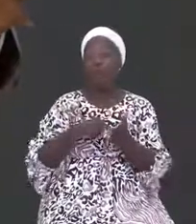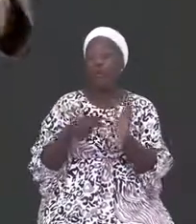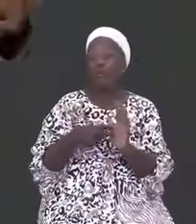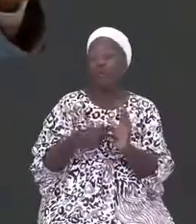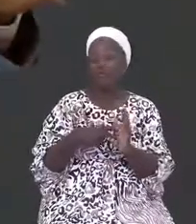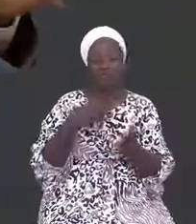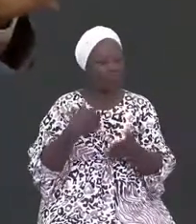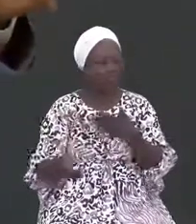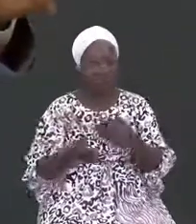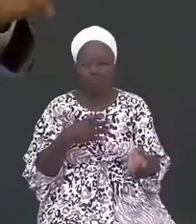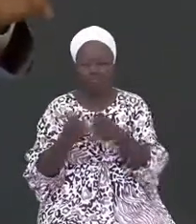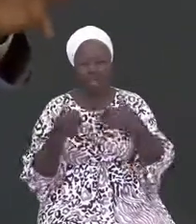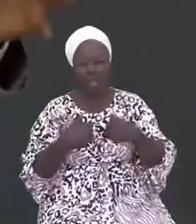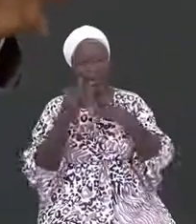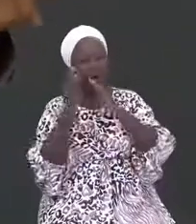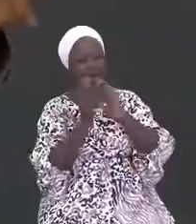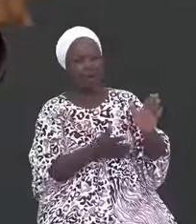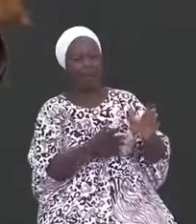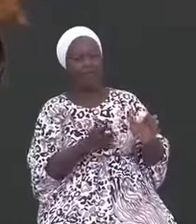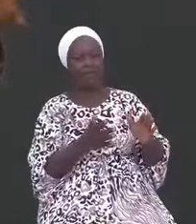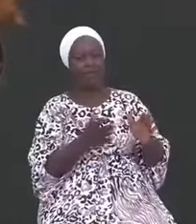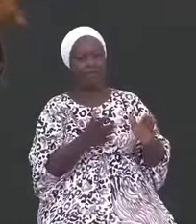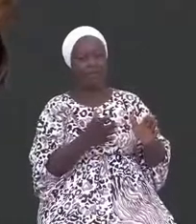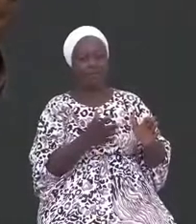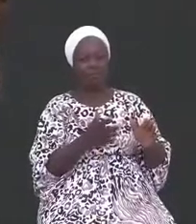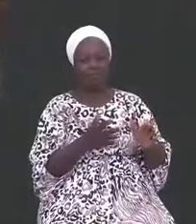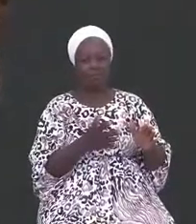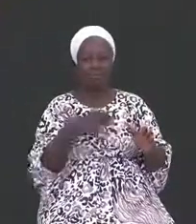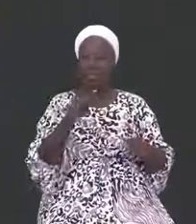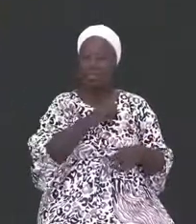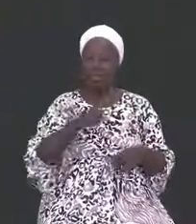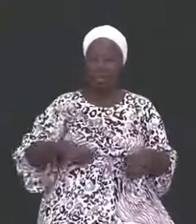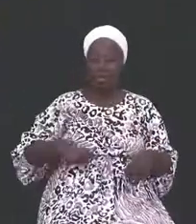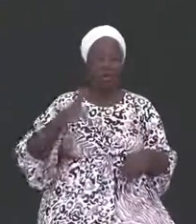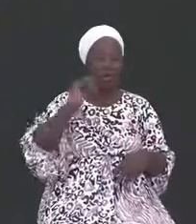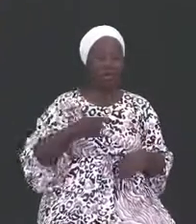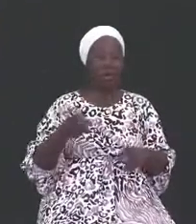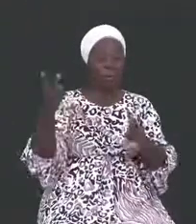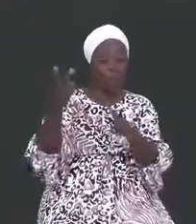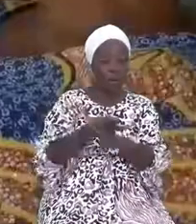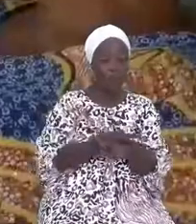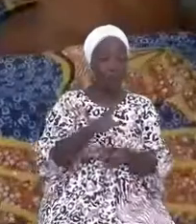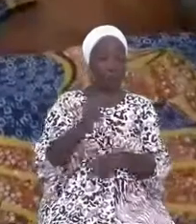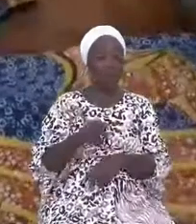tout ce qu'il a quitté, le Seigneur va multiplier cela par 100